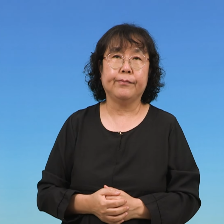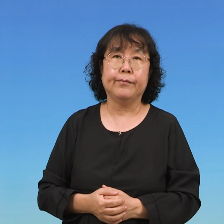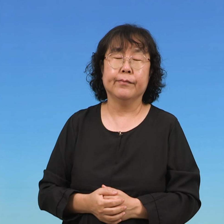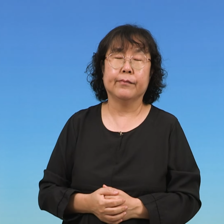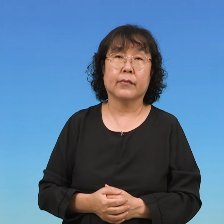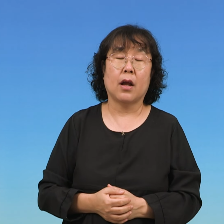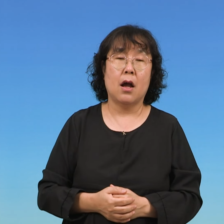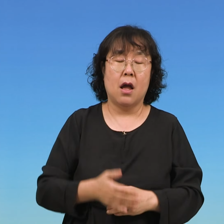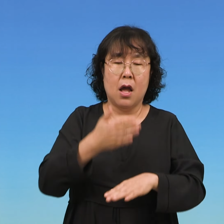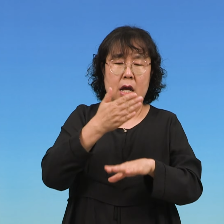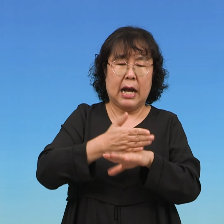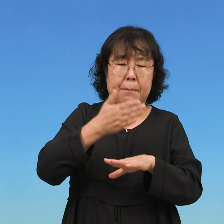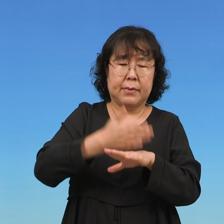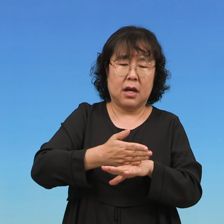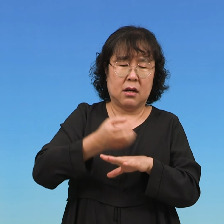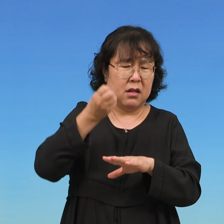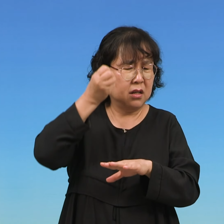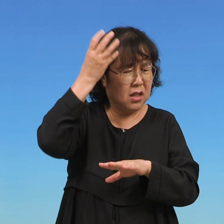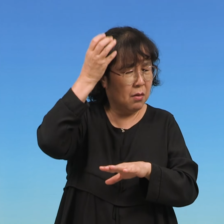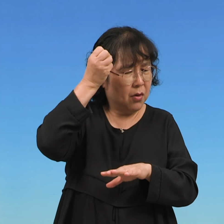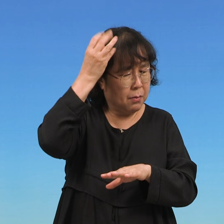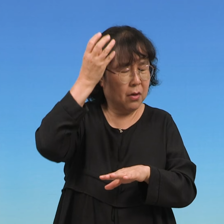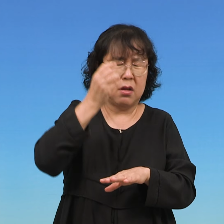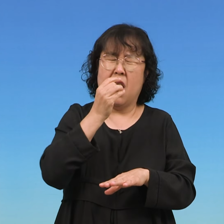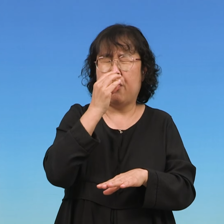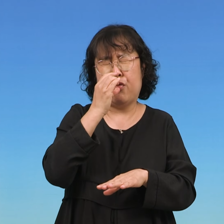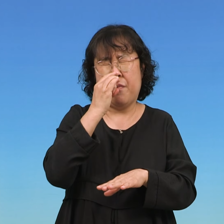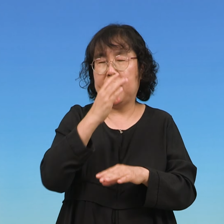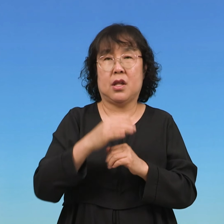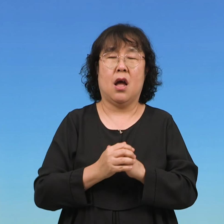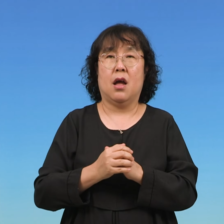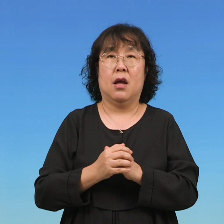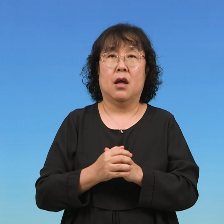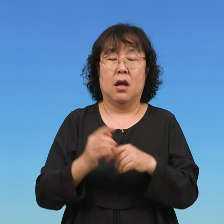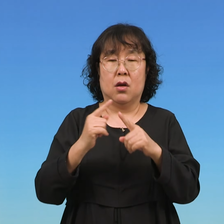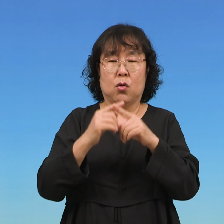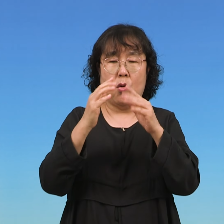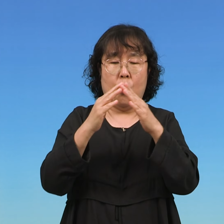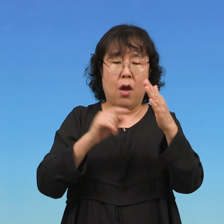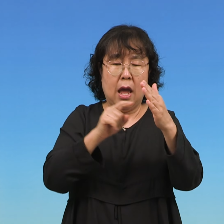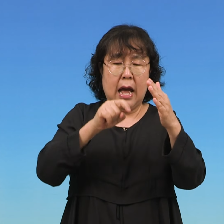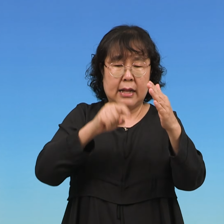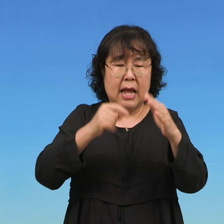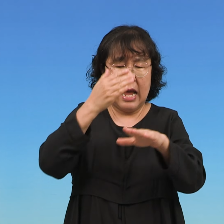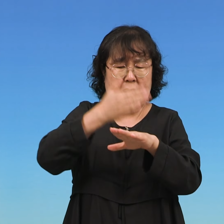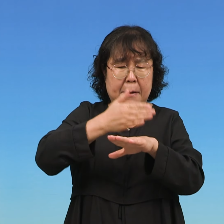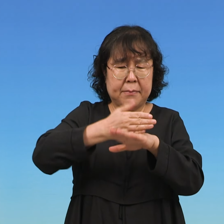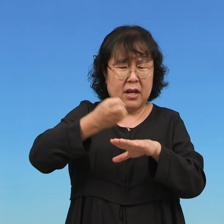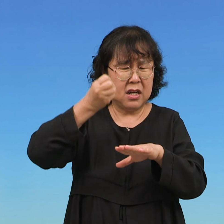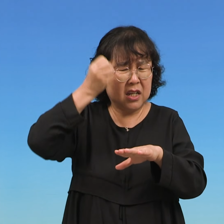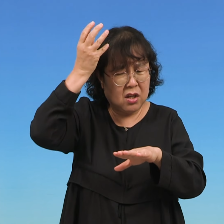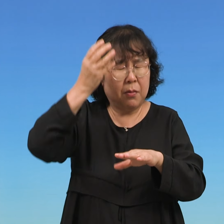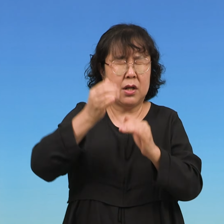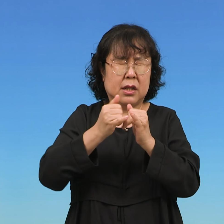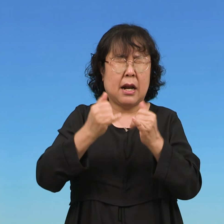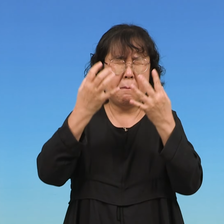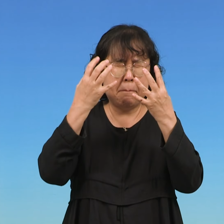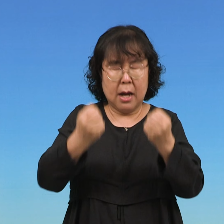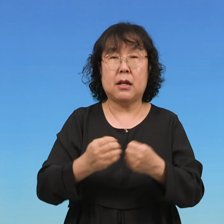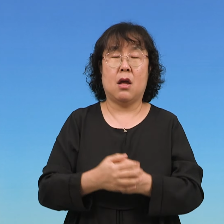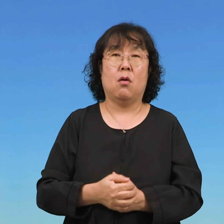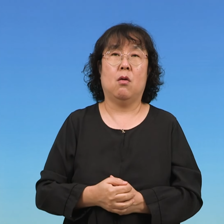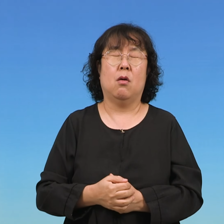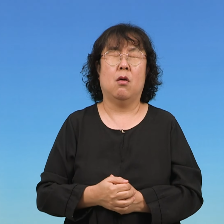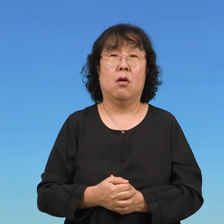감사를 잃어버린 시대의 영향을 받고 살고 있는 건 아닌가 교회에서 보면은요 감사를 잃은 사람들이 참 많습니다